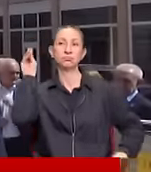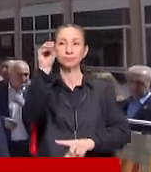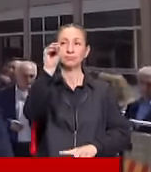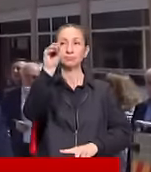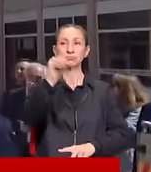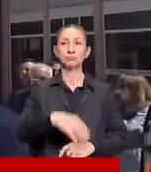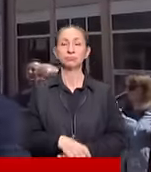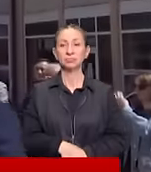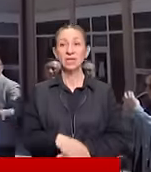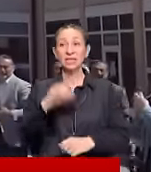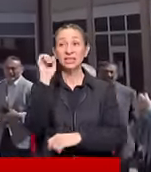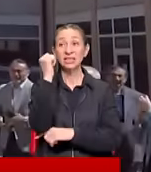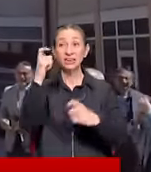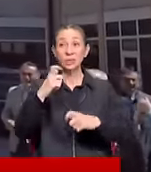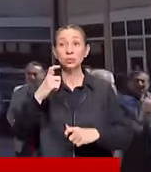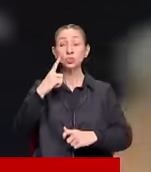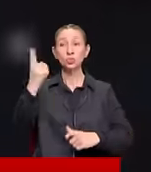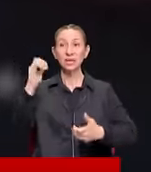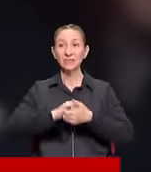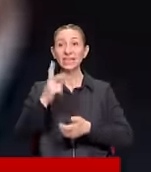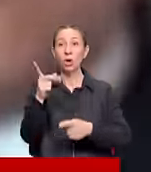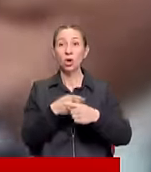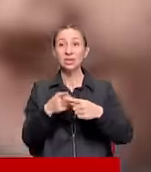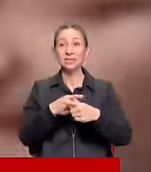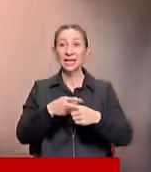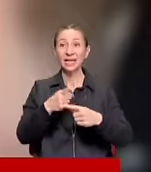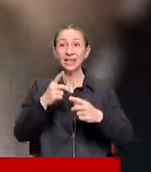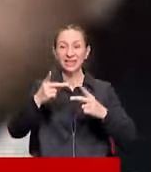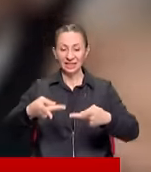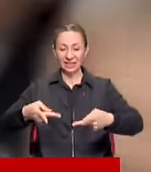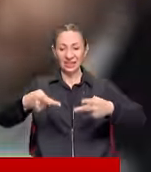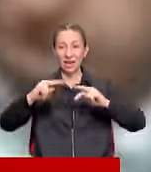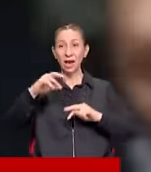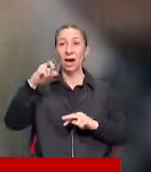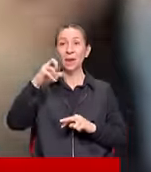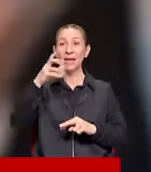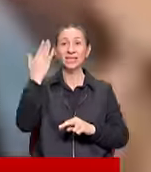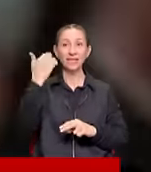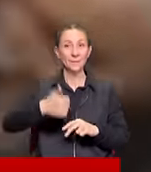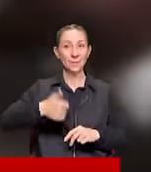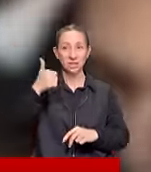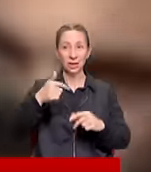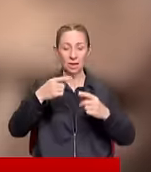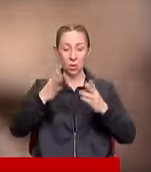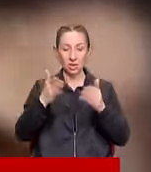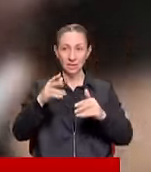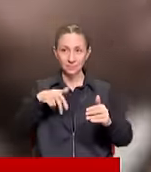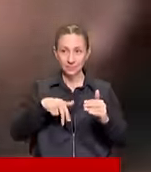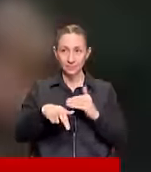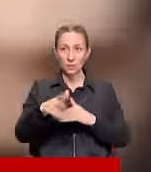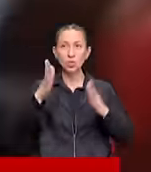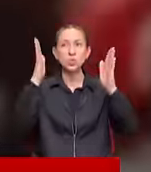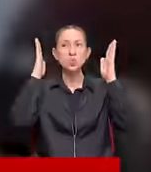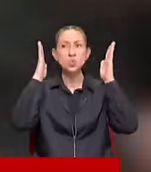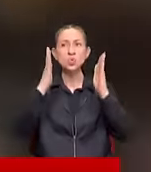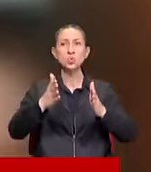ifadesi eklendi. Sivas'ta Cumhur İttifakı'nın iki ortağı arasında devir teslim töreninde AK Partili eski başkan makam odasından çıkarken